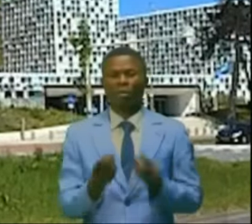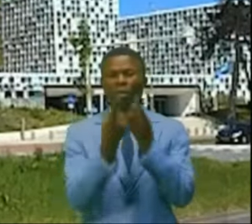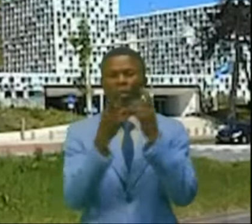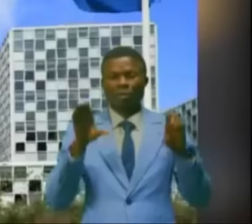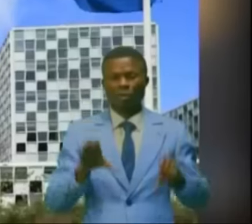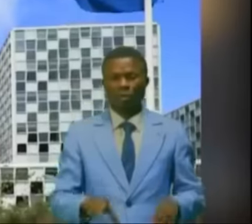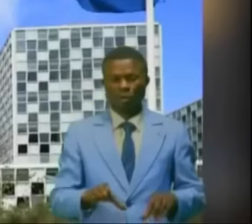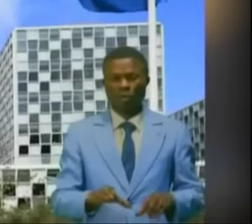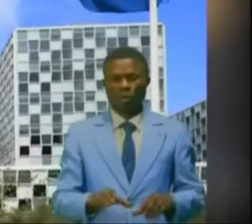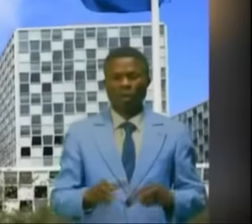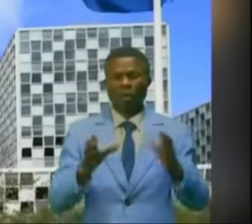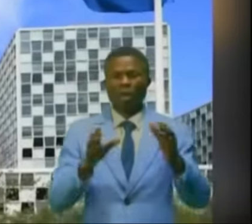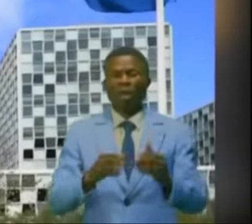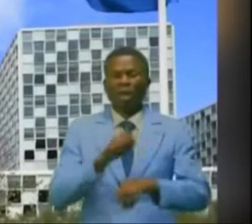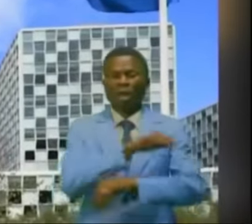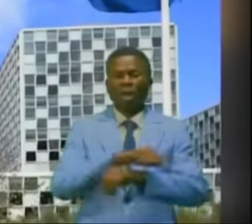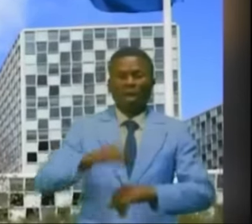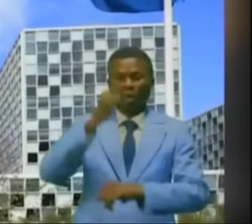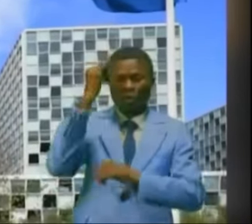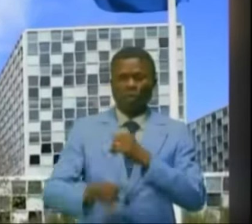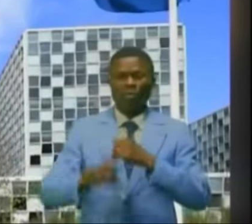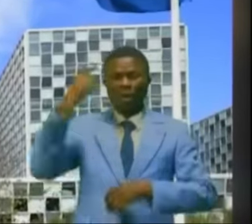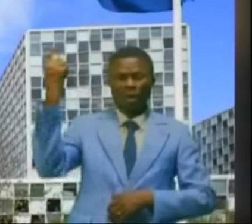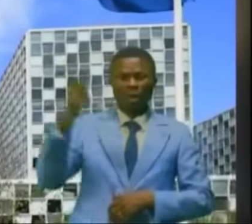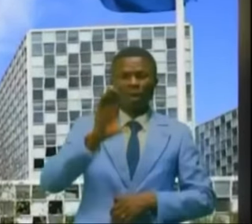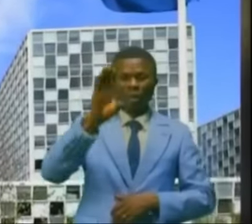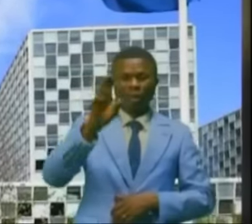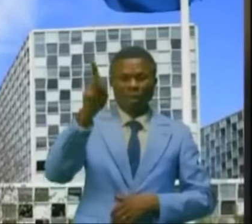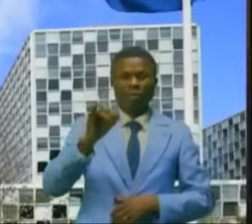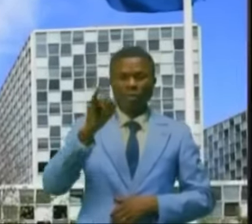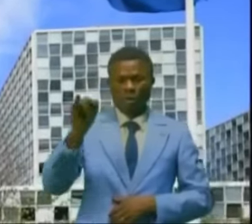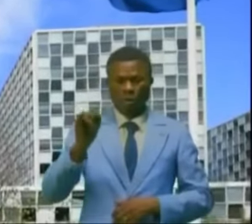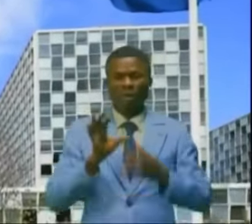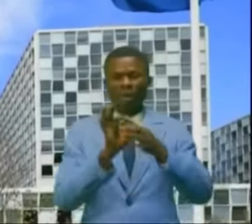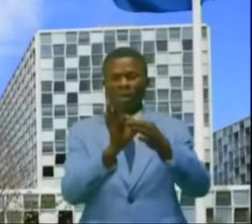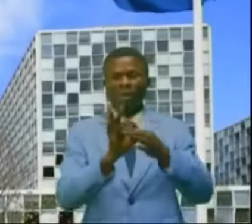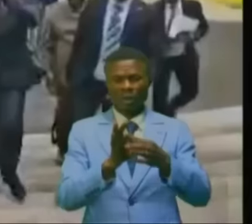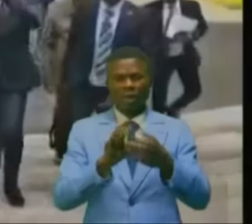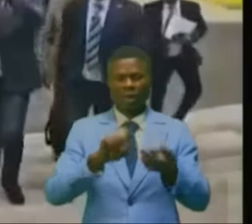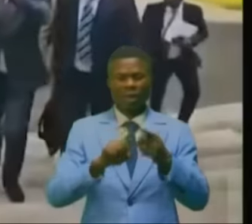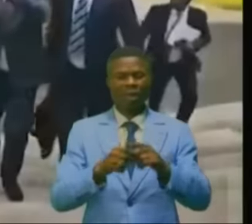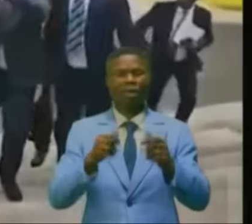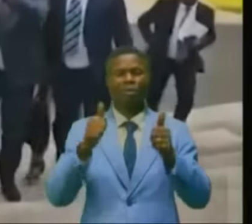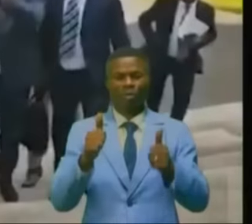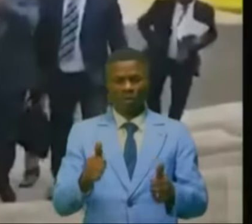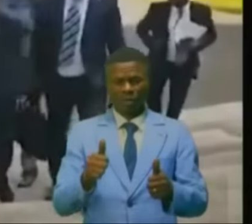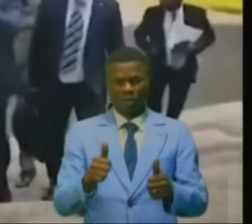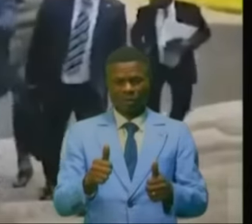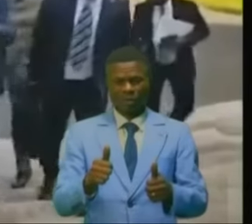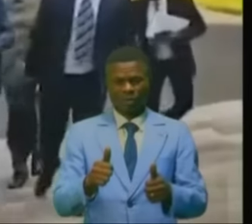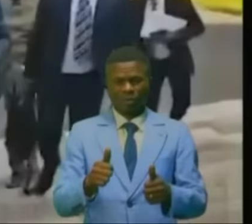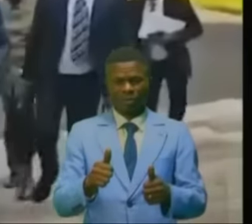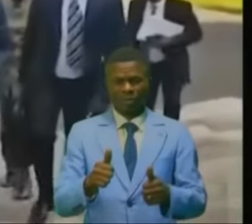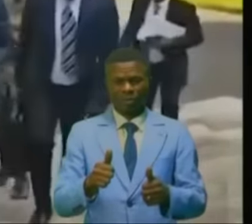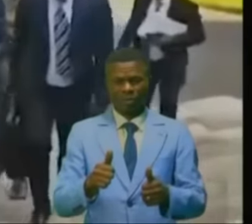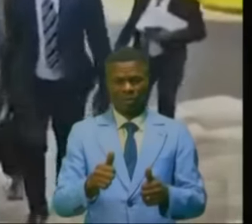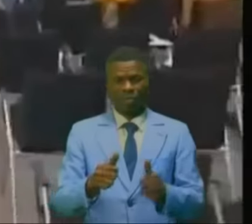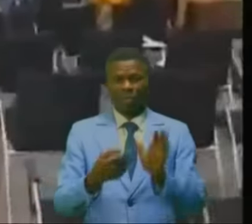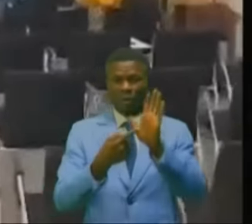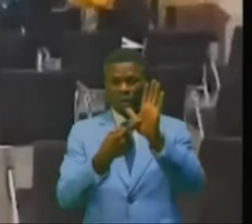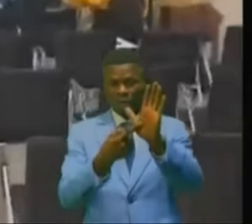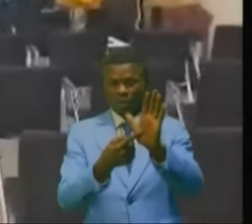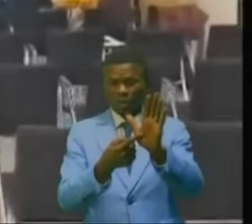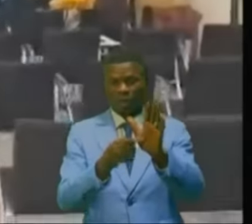Congo et la Cour pénale internationale, CPI, ont toujours entretenu des très bonnes relations. L'image de cette